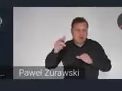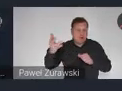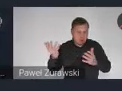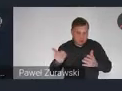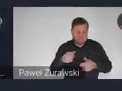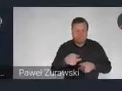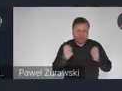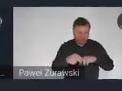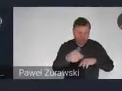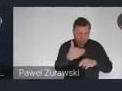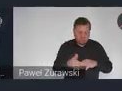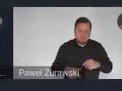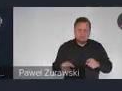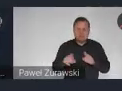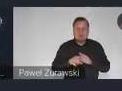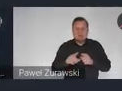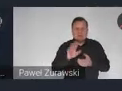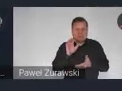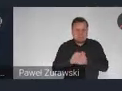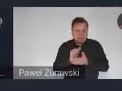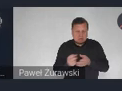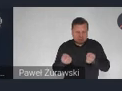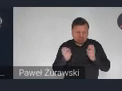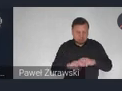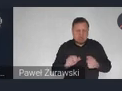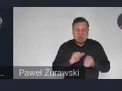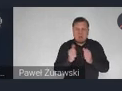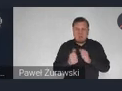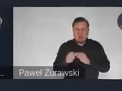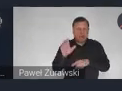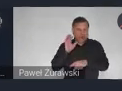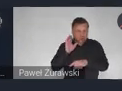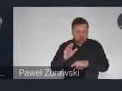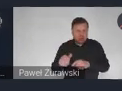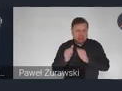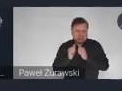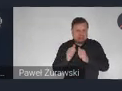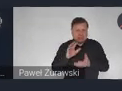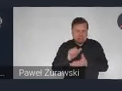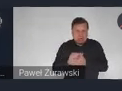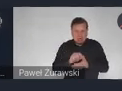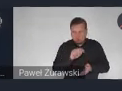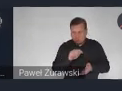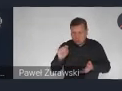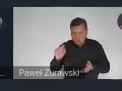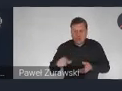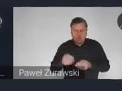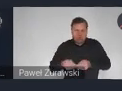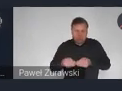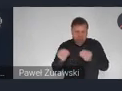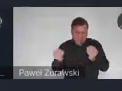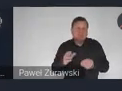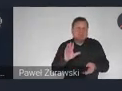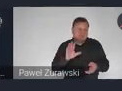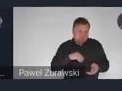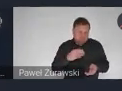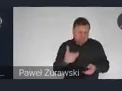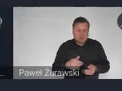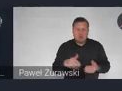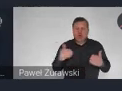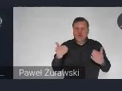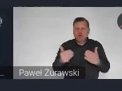zajęcia czy poszerzyć te które funkcjonują obecnie można tworzyć nowe